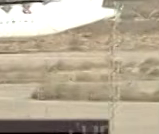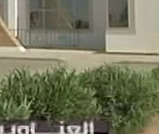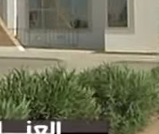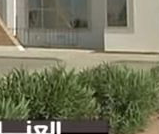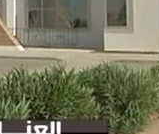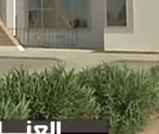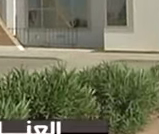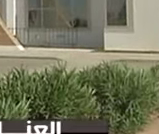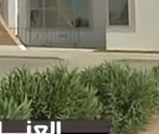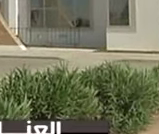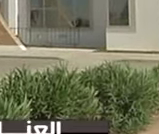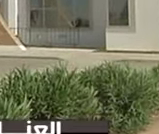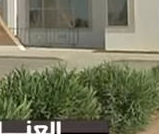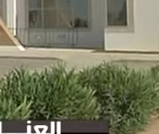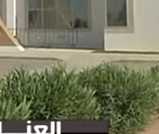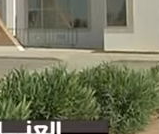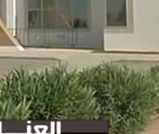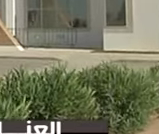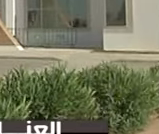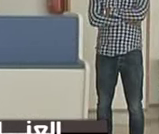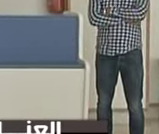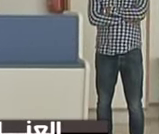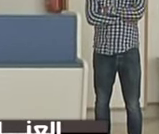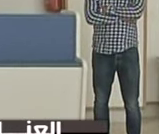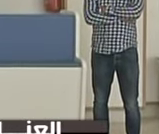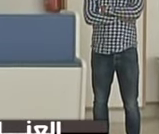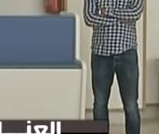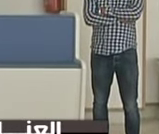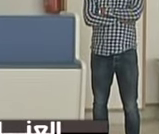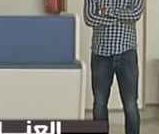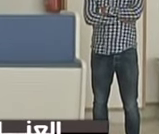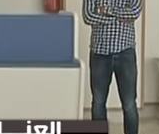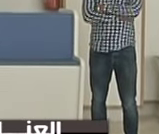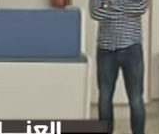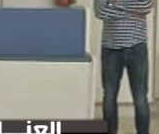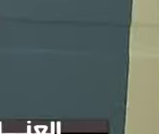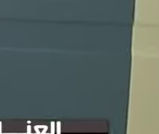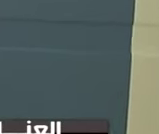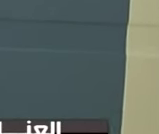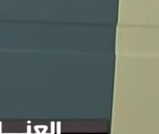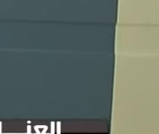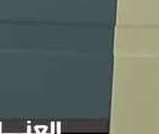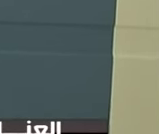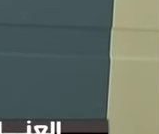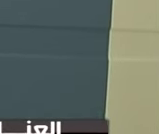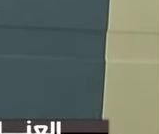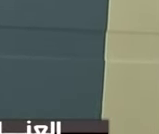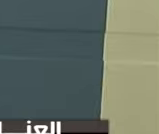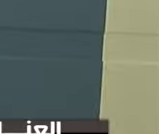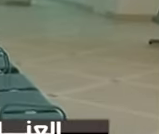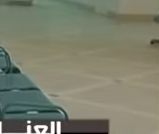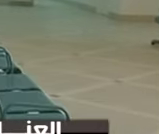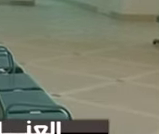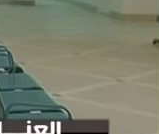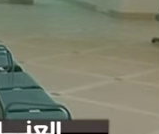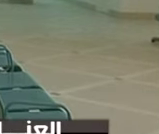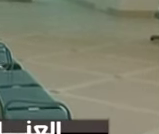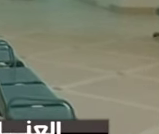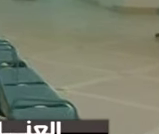البحث في إمكانات تطوير نشاط مطار جابس مطماطة حتى يكون رافدا للتنمية الاقتصادية والاستثمار بالجهة.